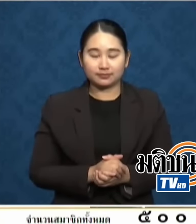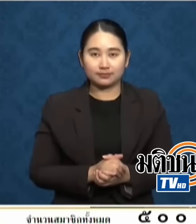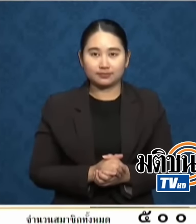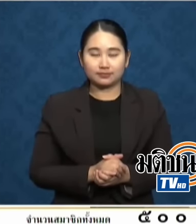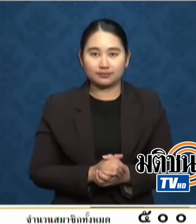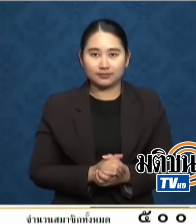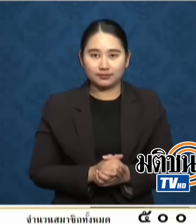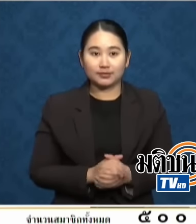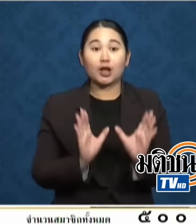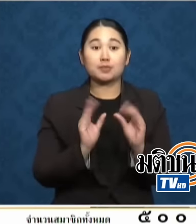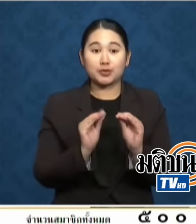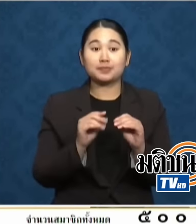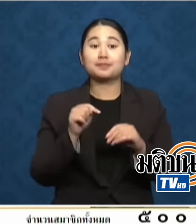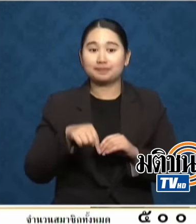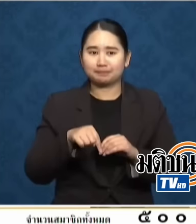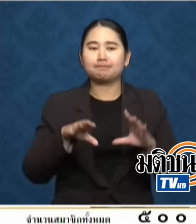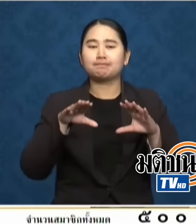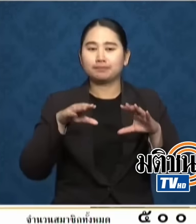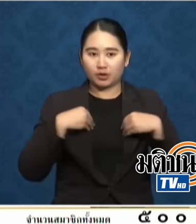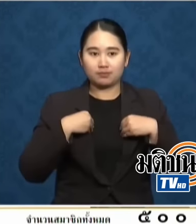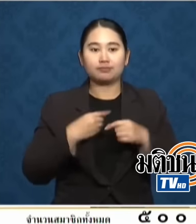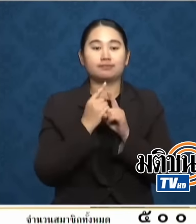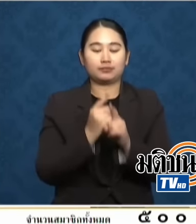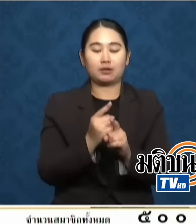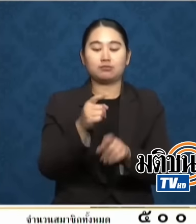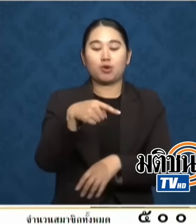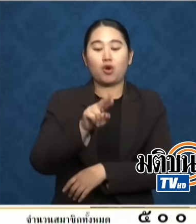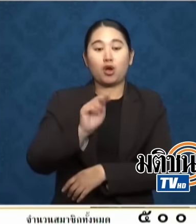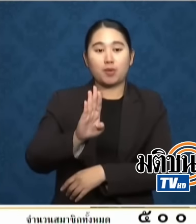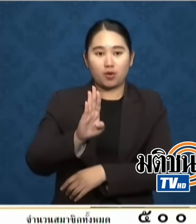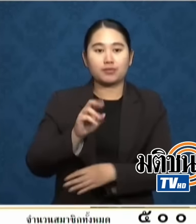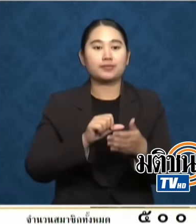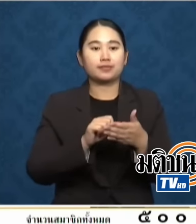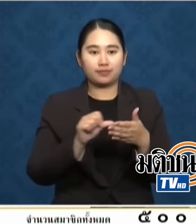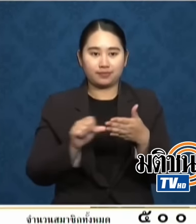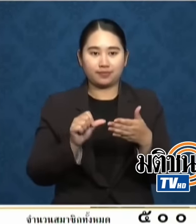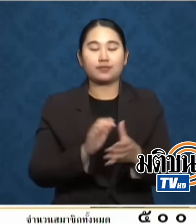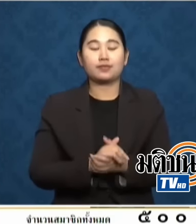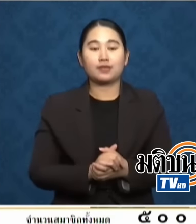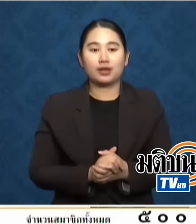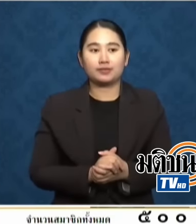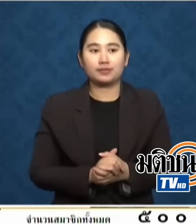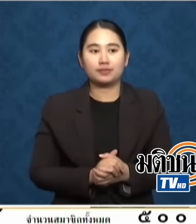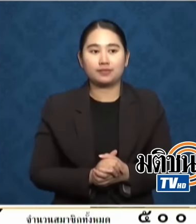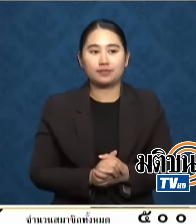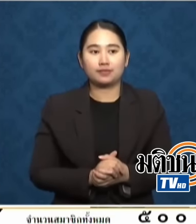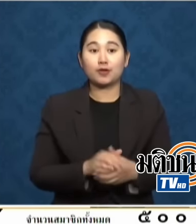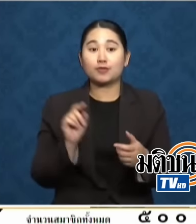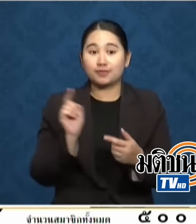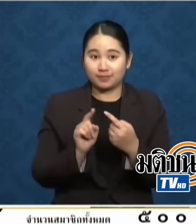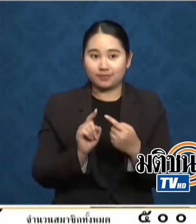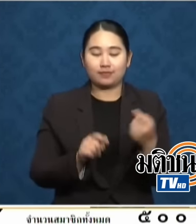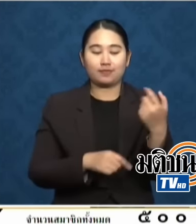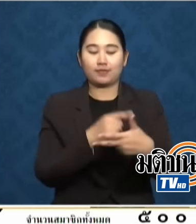หากที่ประชุมแห่งนี้เห็นชอบกับร่างพระราชบัญญัติที่มีการเสนอทั้งโดยอาจารย์ชู